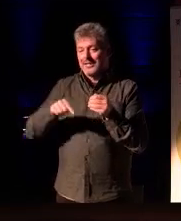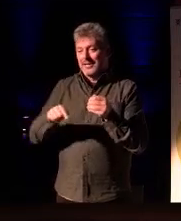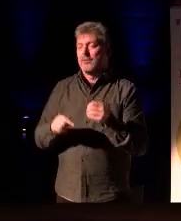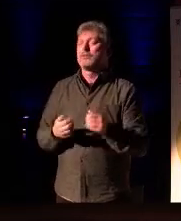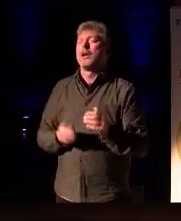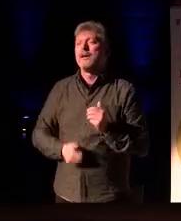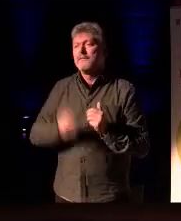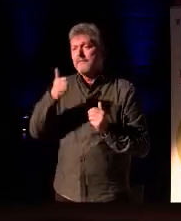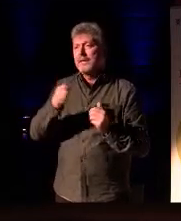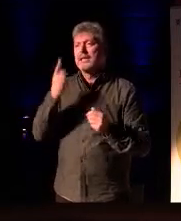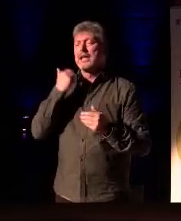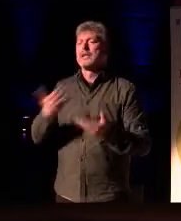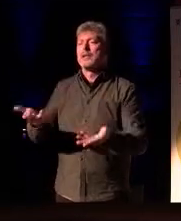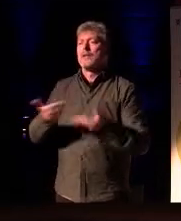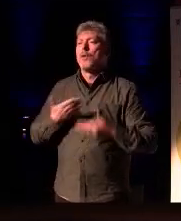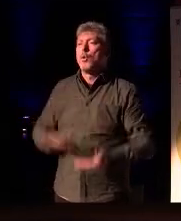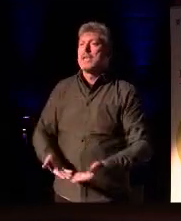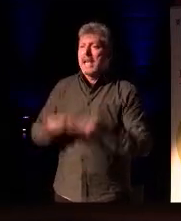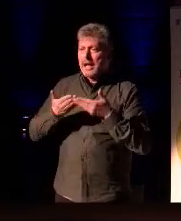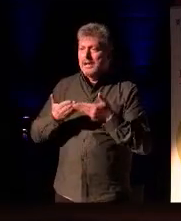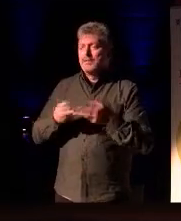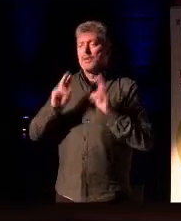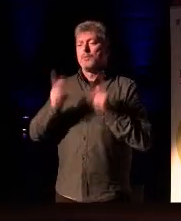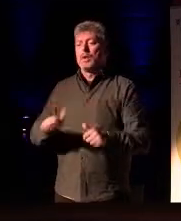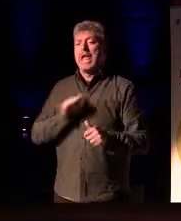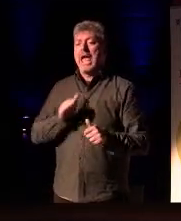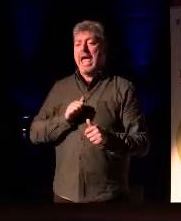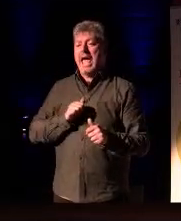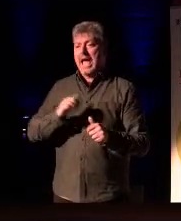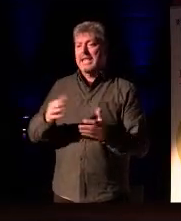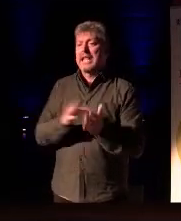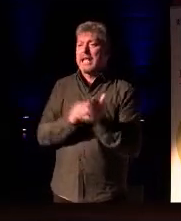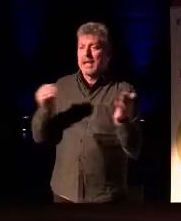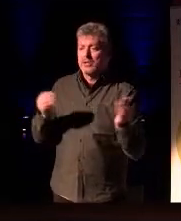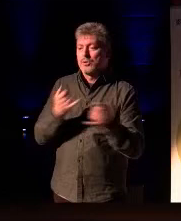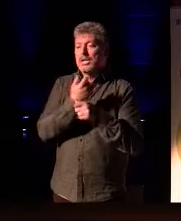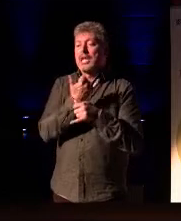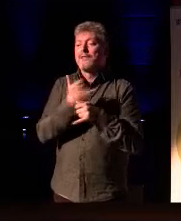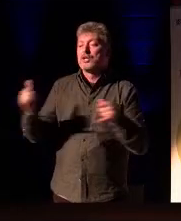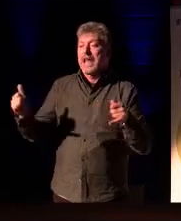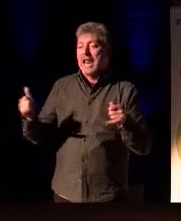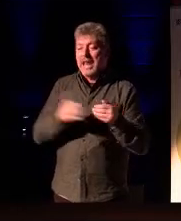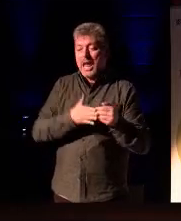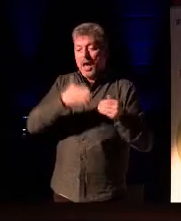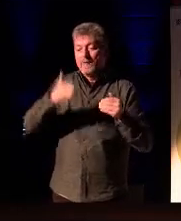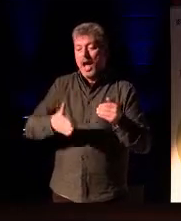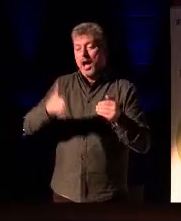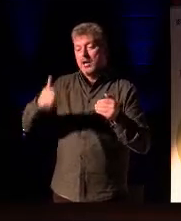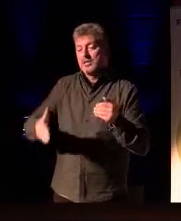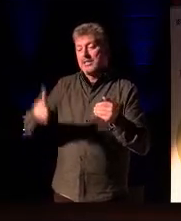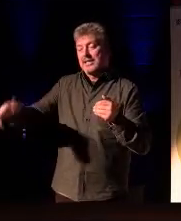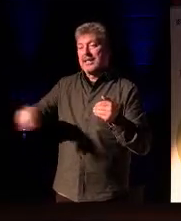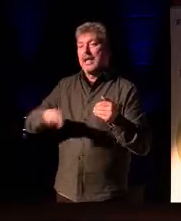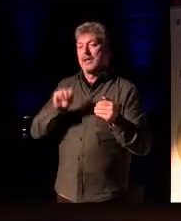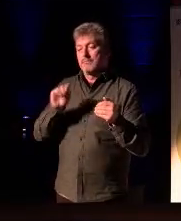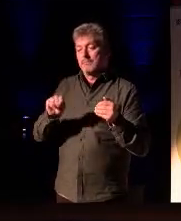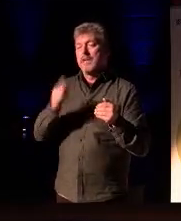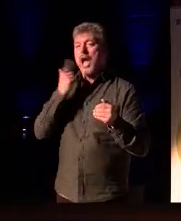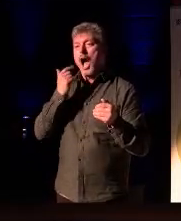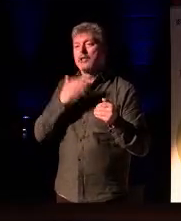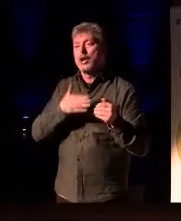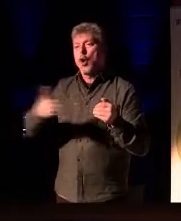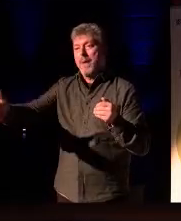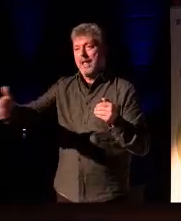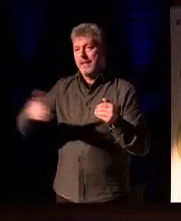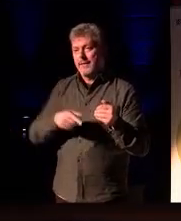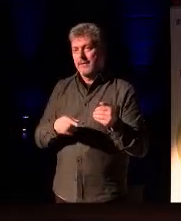at eldre får hjelp til å bruke egne ressurser I de ulike fasene av alderdommen. Og det viktig å huske at de aller,